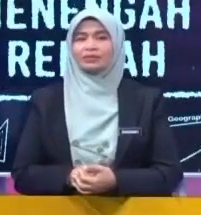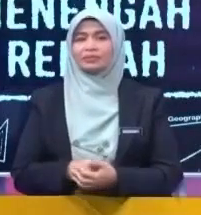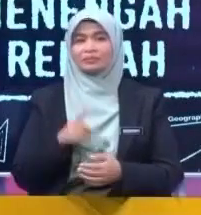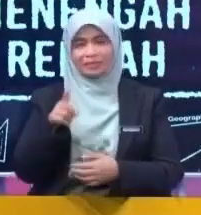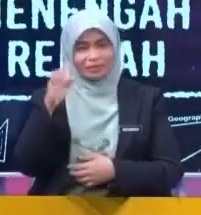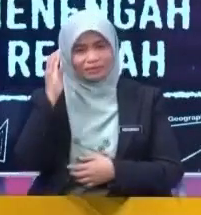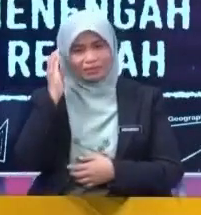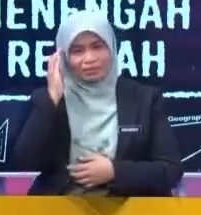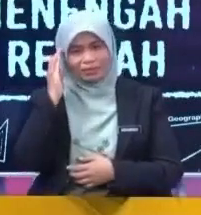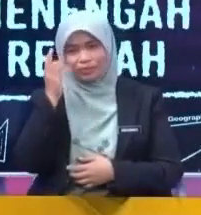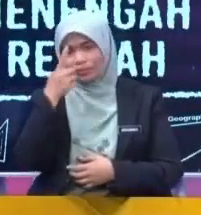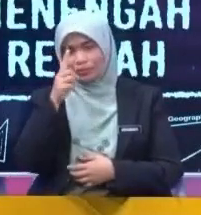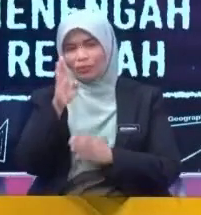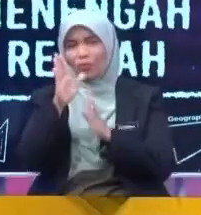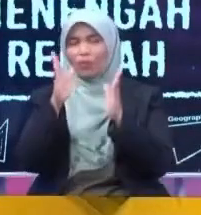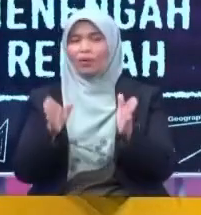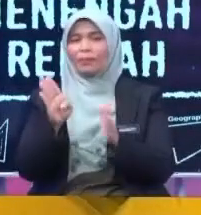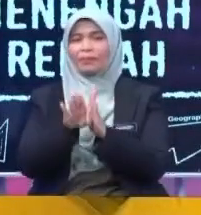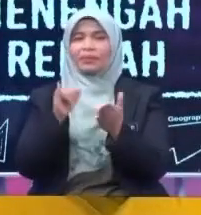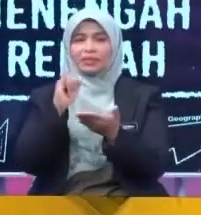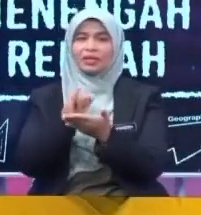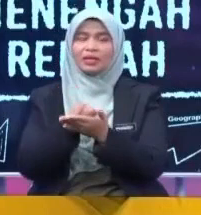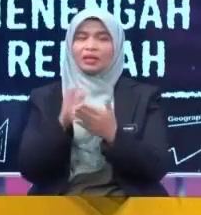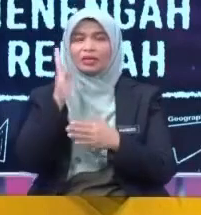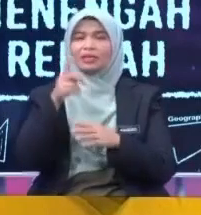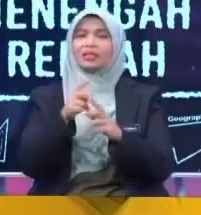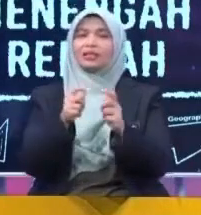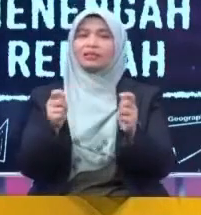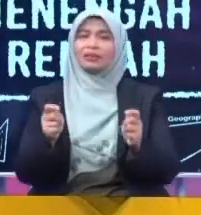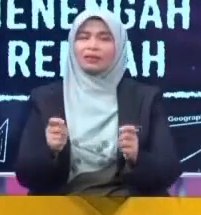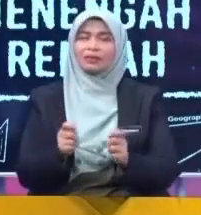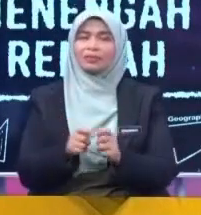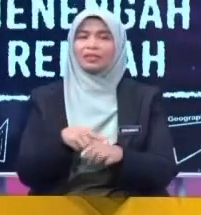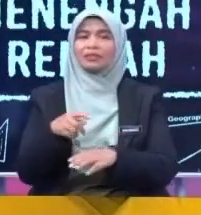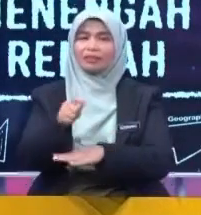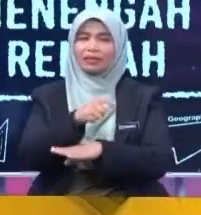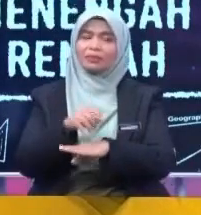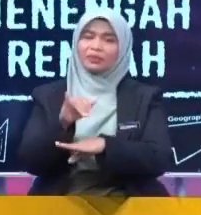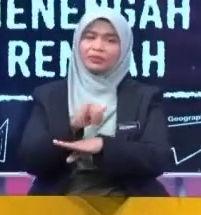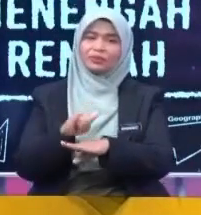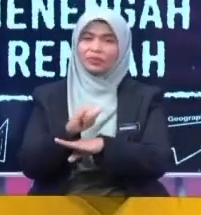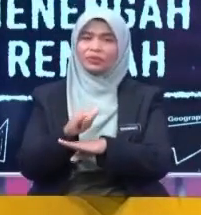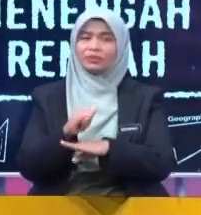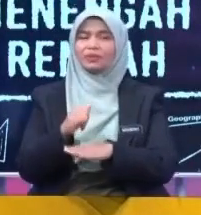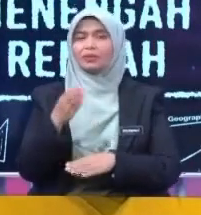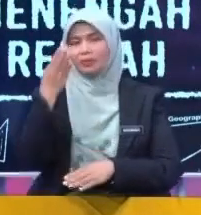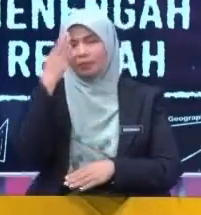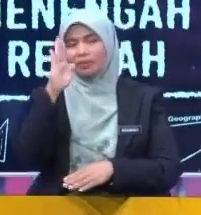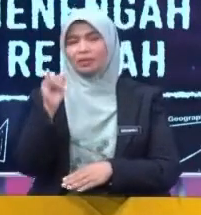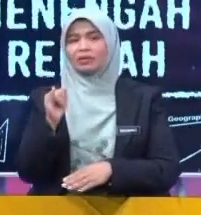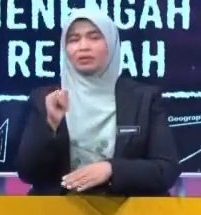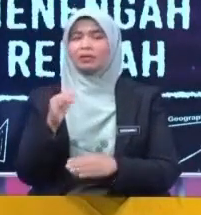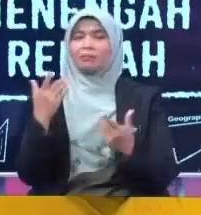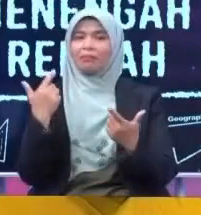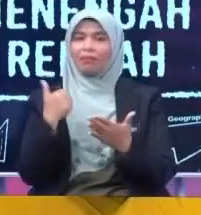dia bagi orang yang beriman akan ditempatkan di taman-taman syurga. Bagi yang